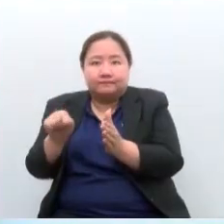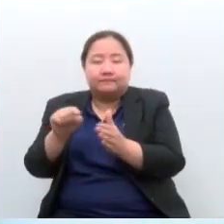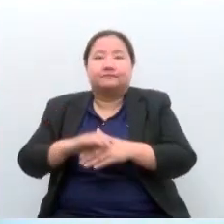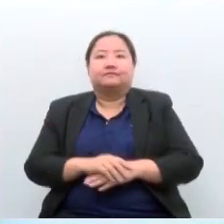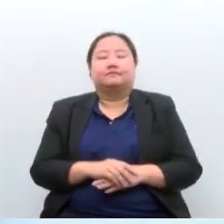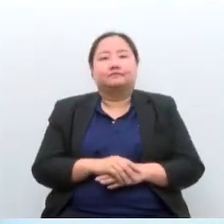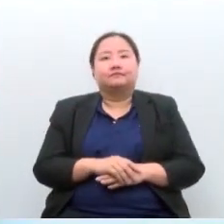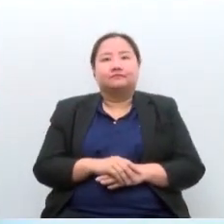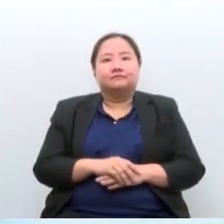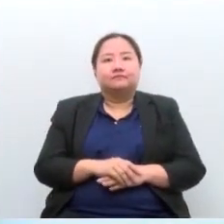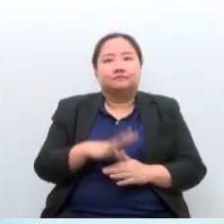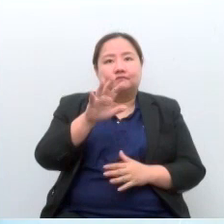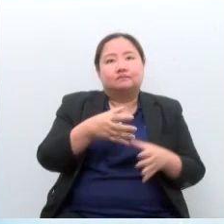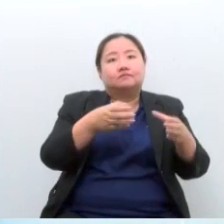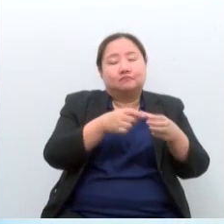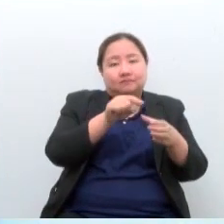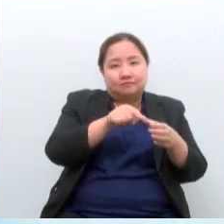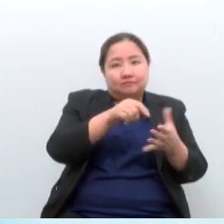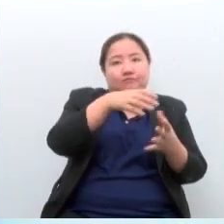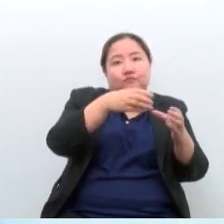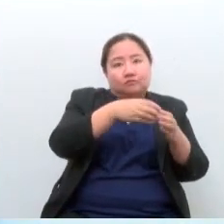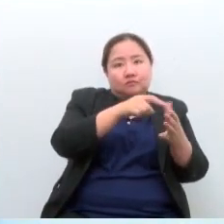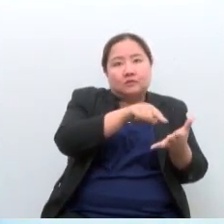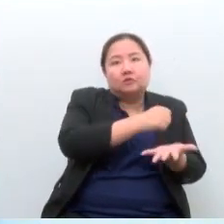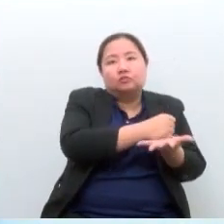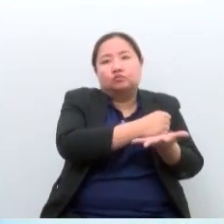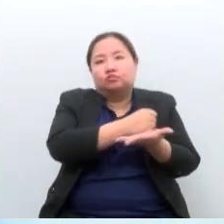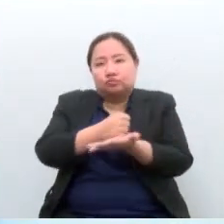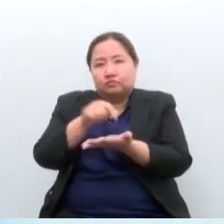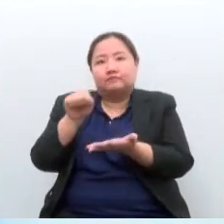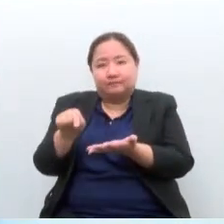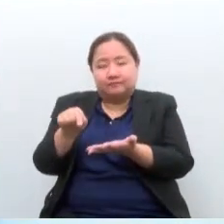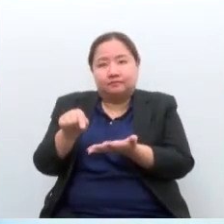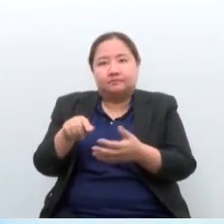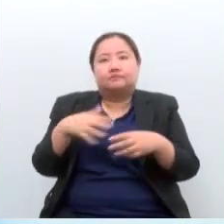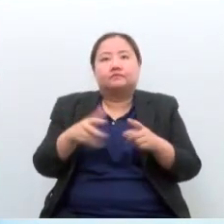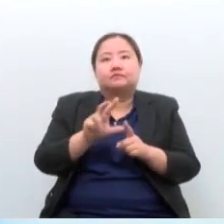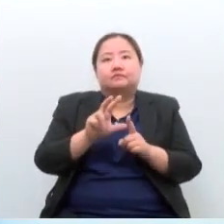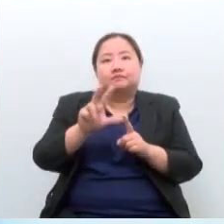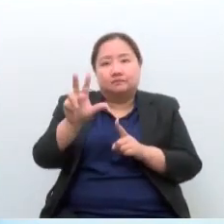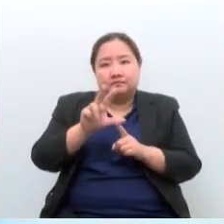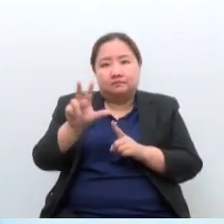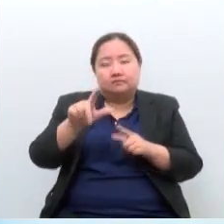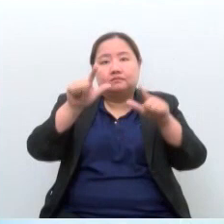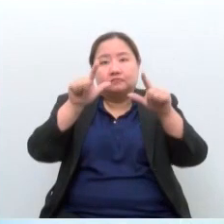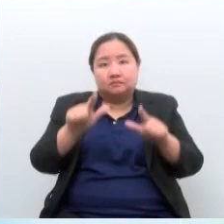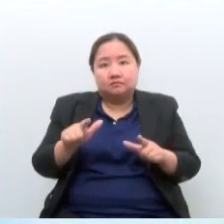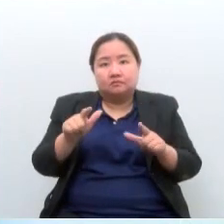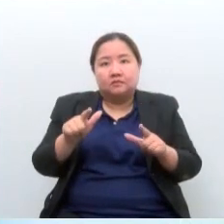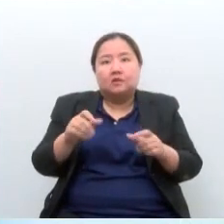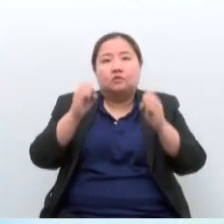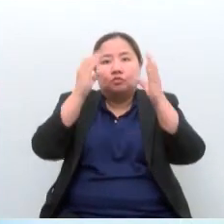ศูนย์กลุ่มศูนย์อำเภอเนี่ยช่วยเหลือกันในระบบธุรการโรงเรียนนะครับหลักการข้อที่ 3คือลดพาระครูงานด้านจัดซื้อตัดจ้างที่พูดไปแล้วนะ